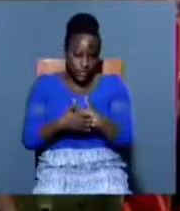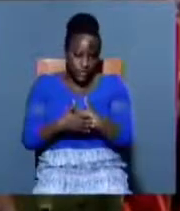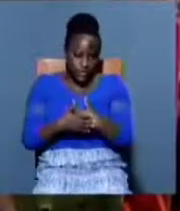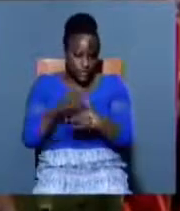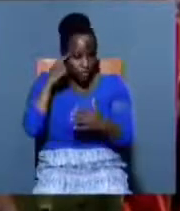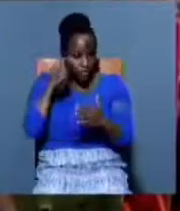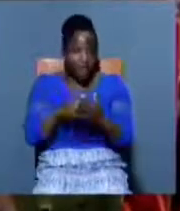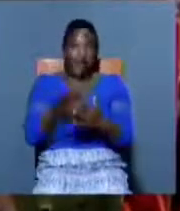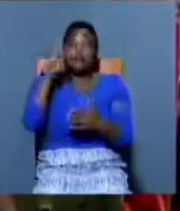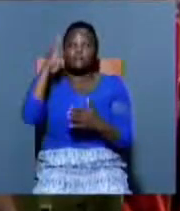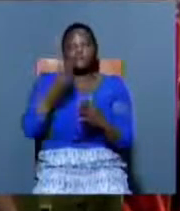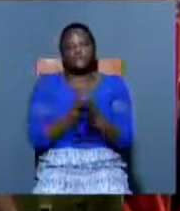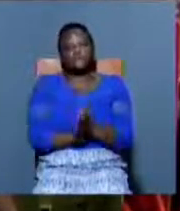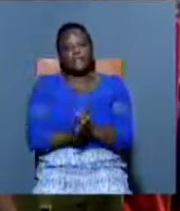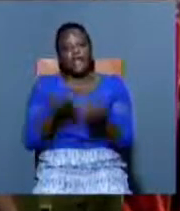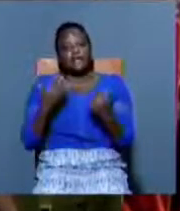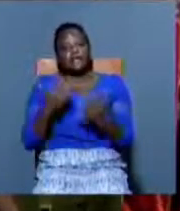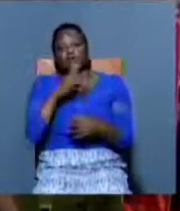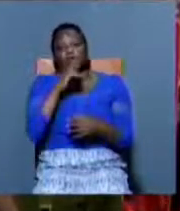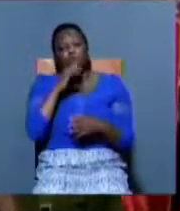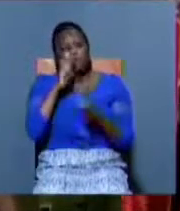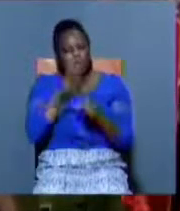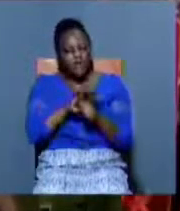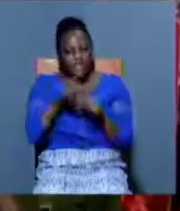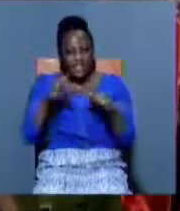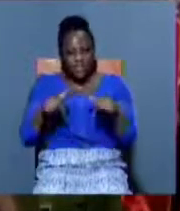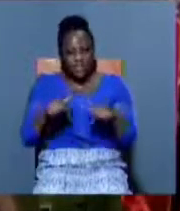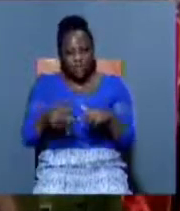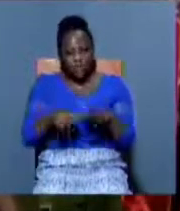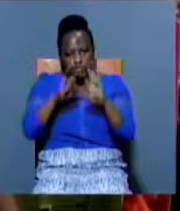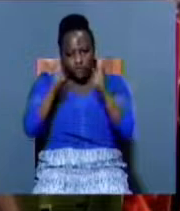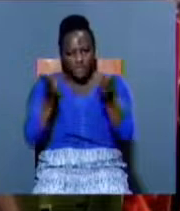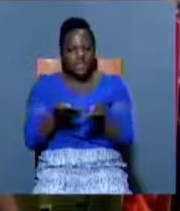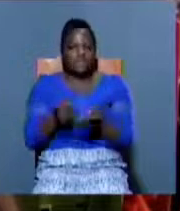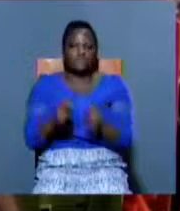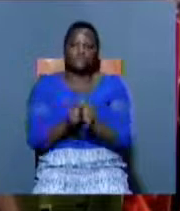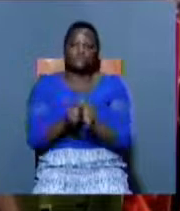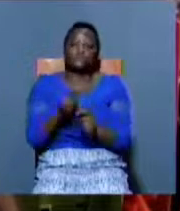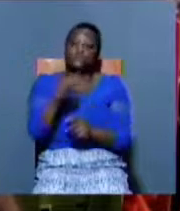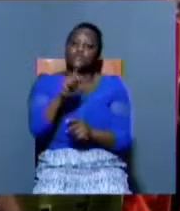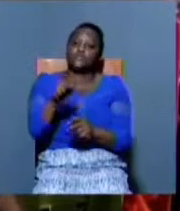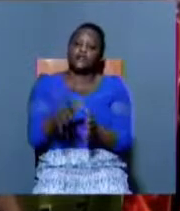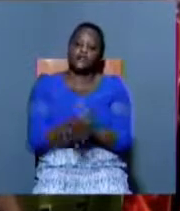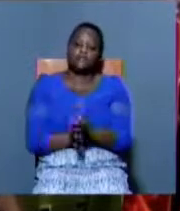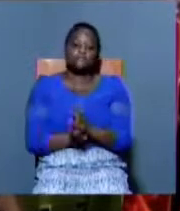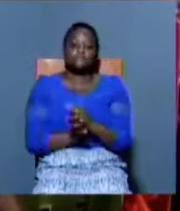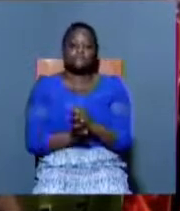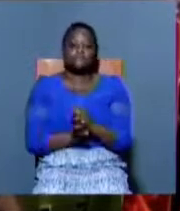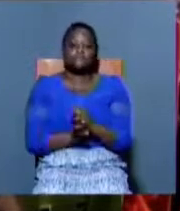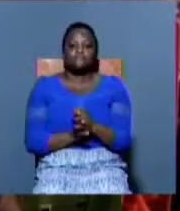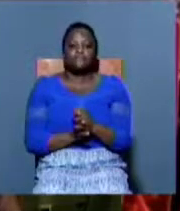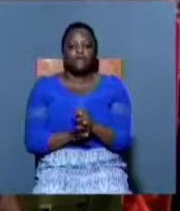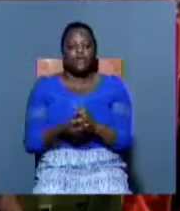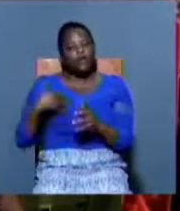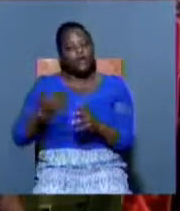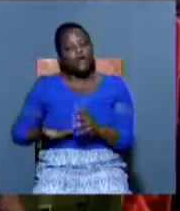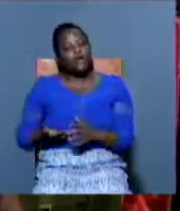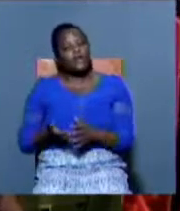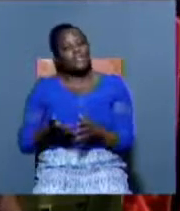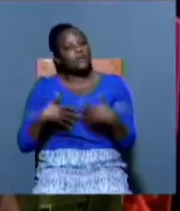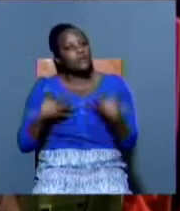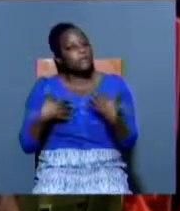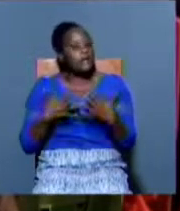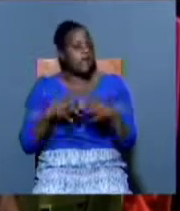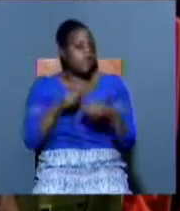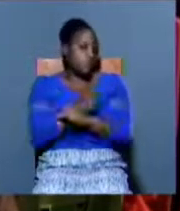Mungu. Sasa wanaume wengi leo tuliokuweko duniani, kuna kakitu tunakakosea. Wanawake wanataka uhuru